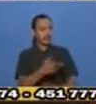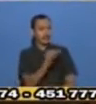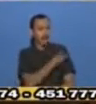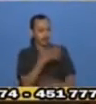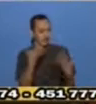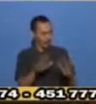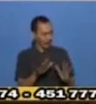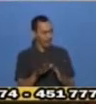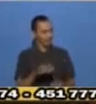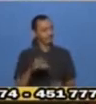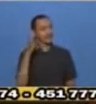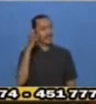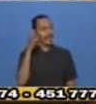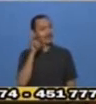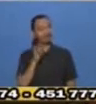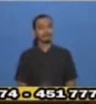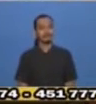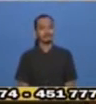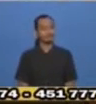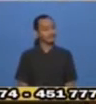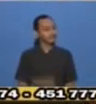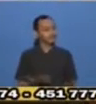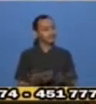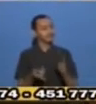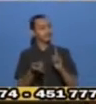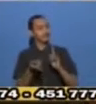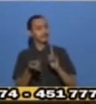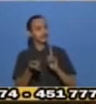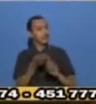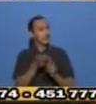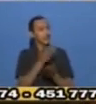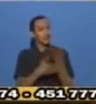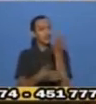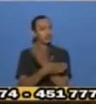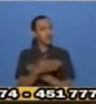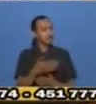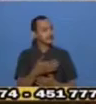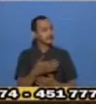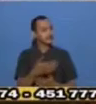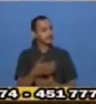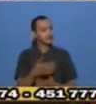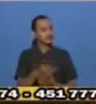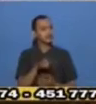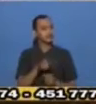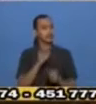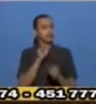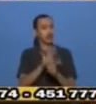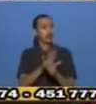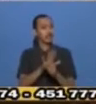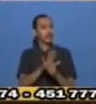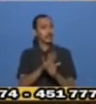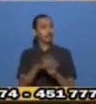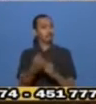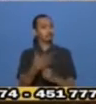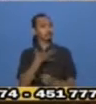sudah divaksinasi. Kemudian kalau teman-teman disabilitas yang penyintas COVID ini sudah ada